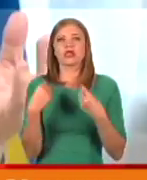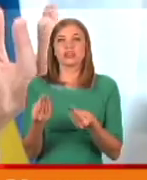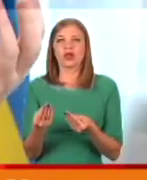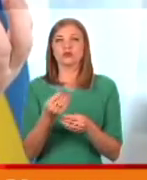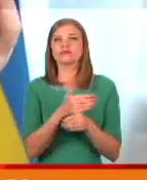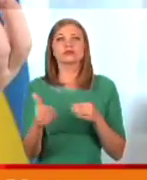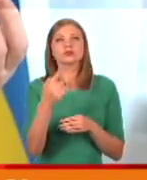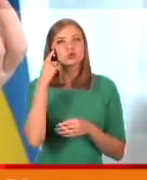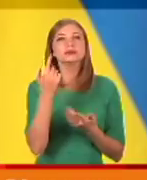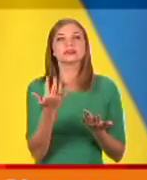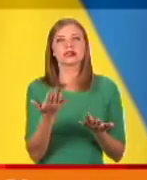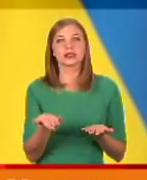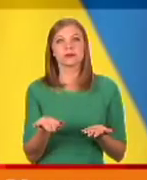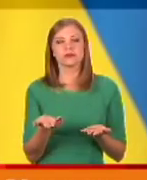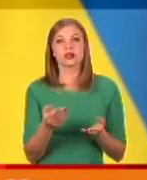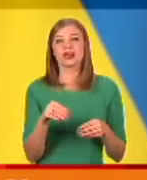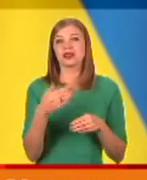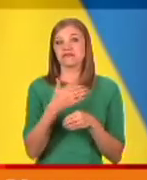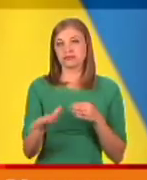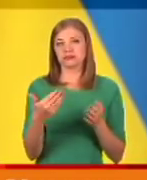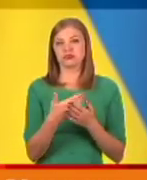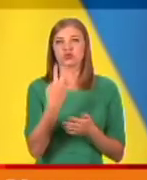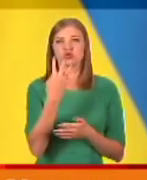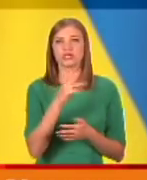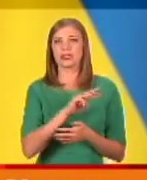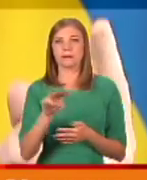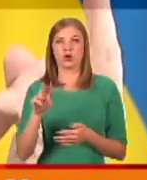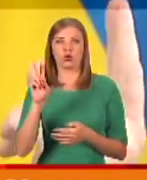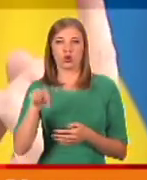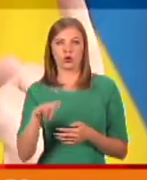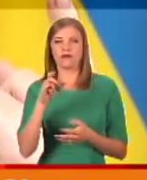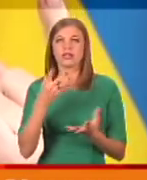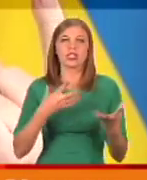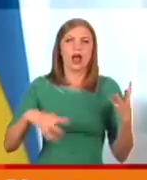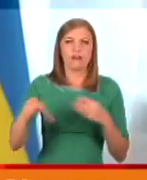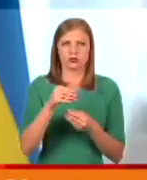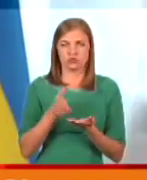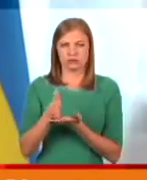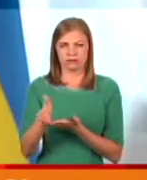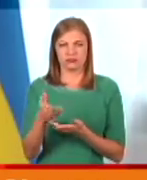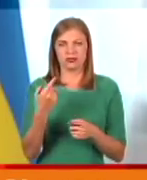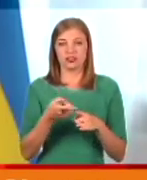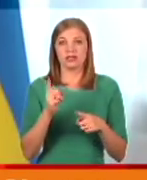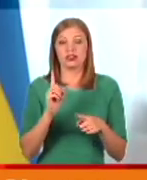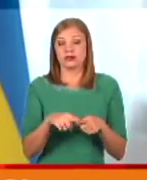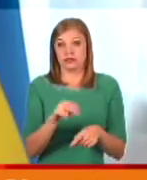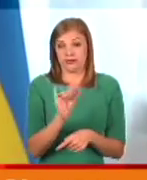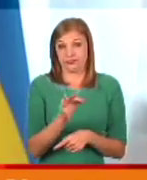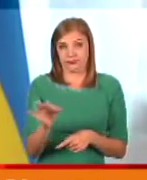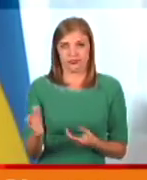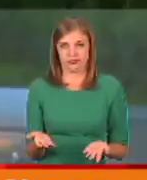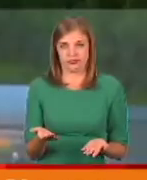ви думаєте, скільки? Дають десь 4 мільйони доларів на всю галузь. Це ж взагалі, це